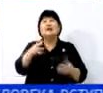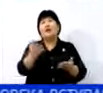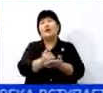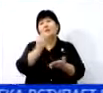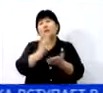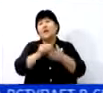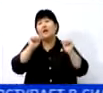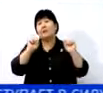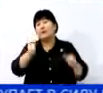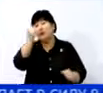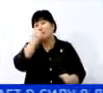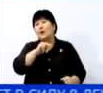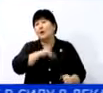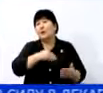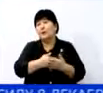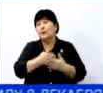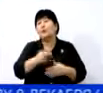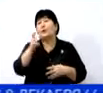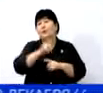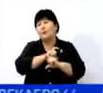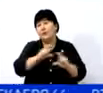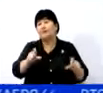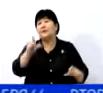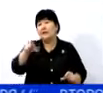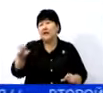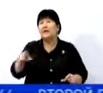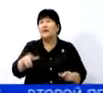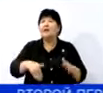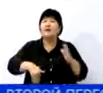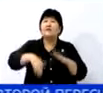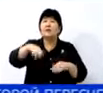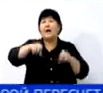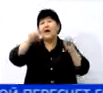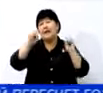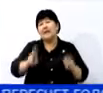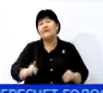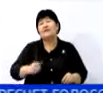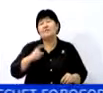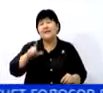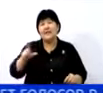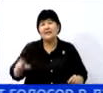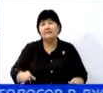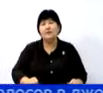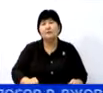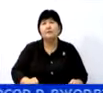стали возможны благодаря труду ветеранов предприятия, в прошлом высококлассных специалистов.